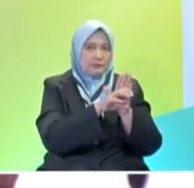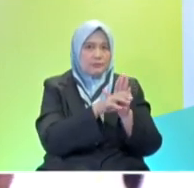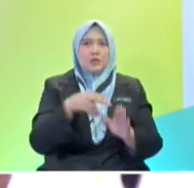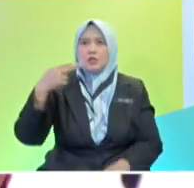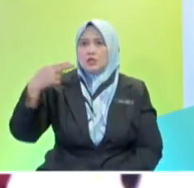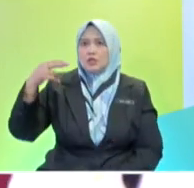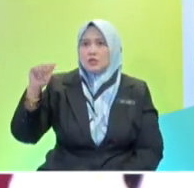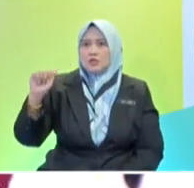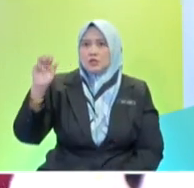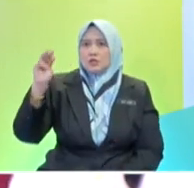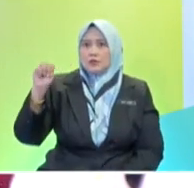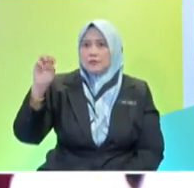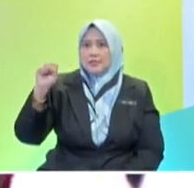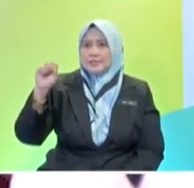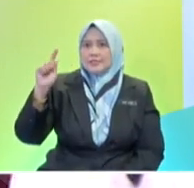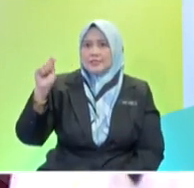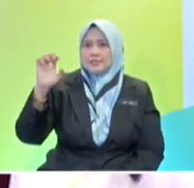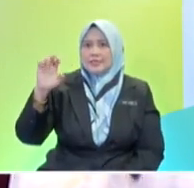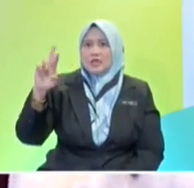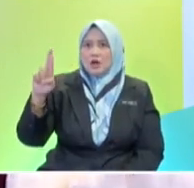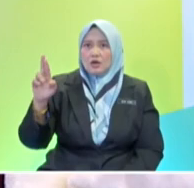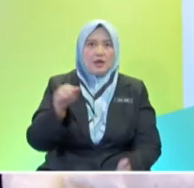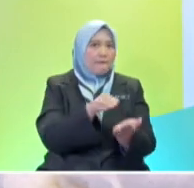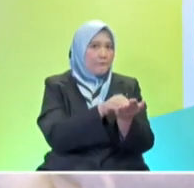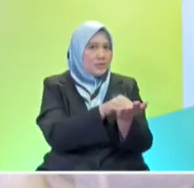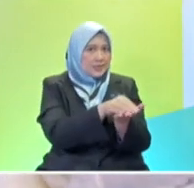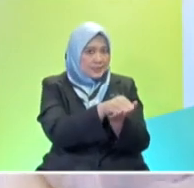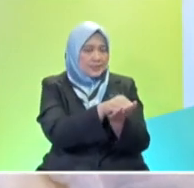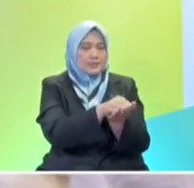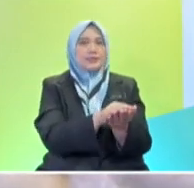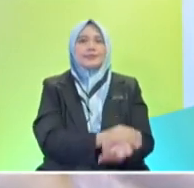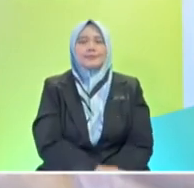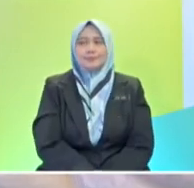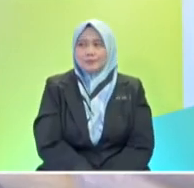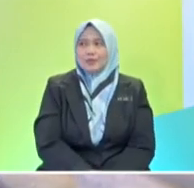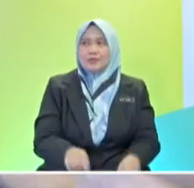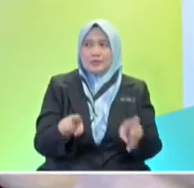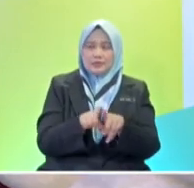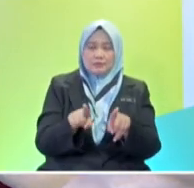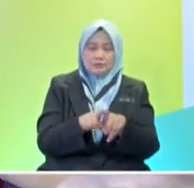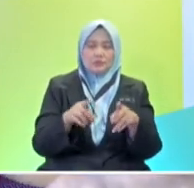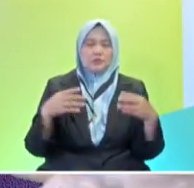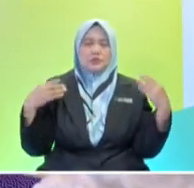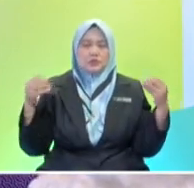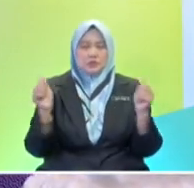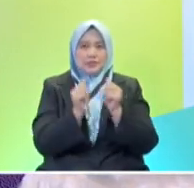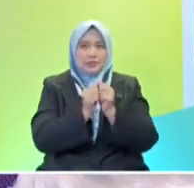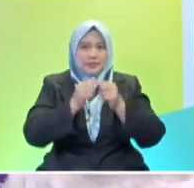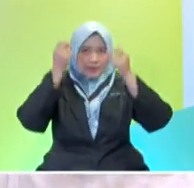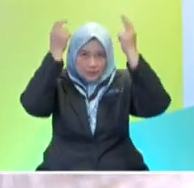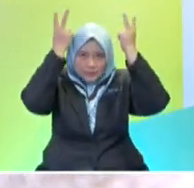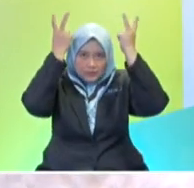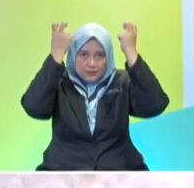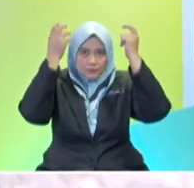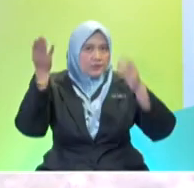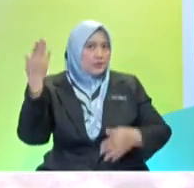Okey. Jadi kalau kita perhatikan sama juga seperti arnak tadi, dia mempunyai bulu yang sama. Okey, tetapi